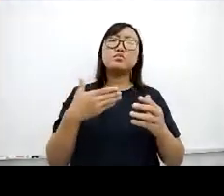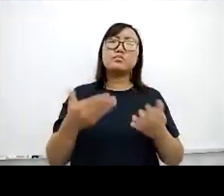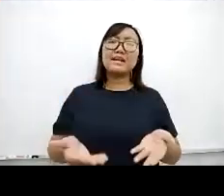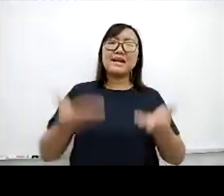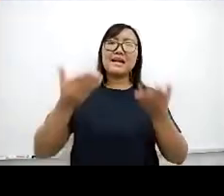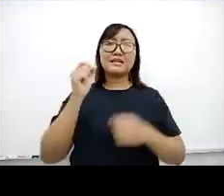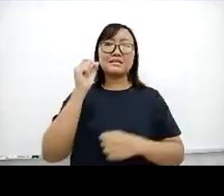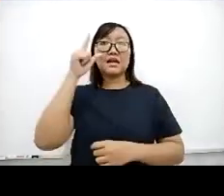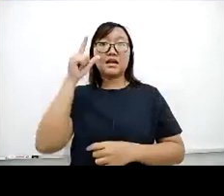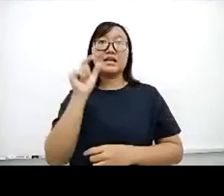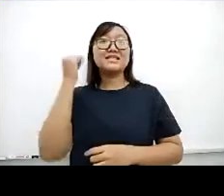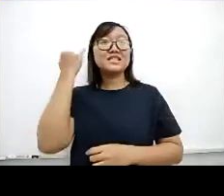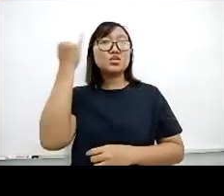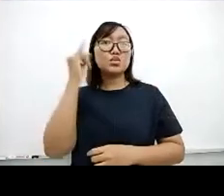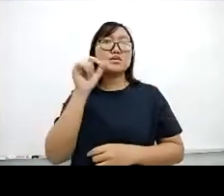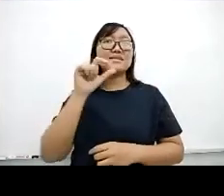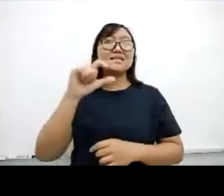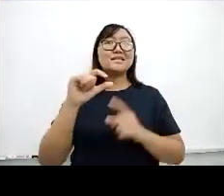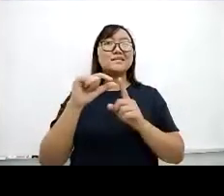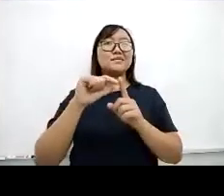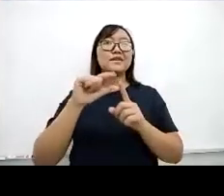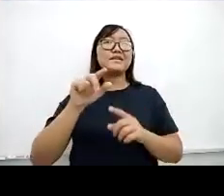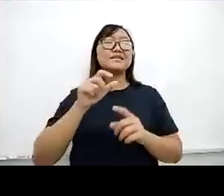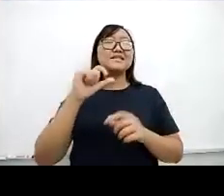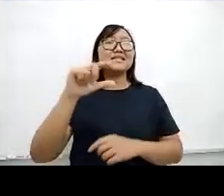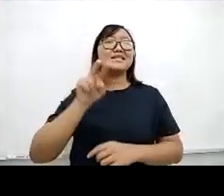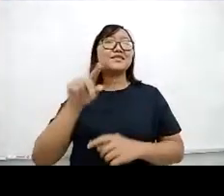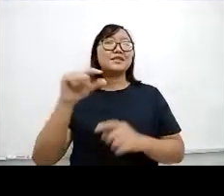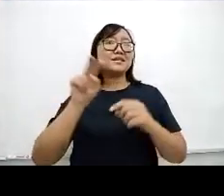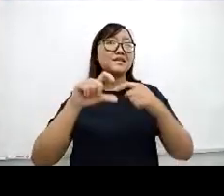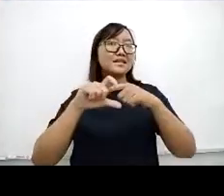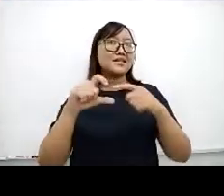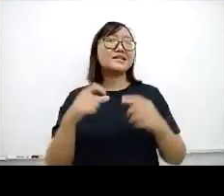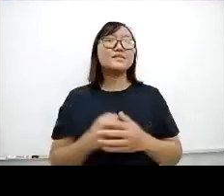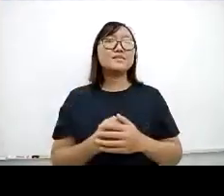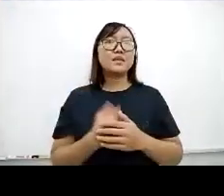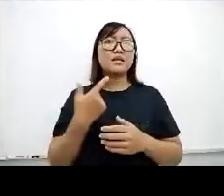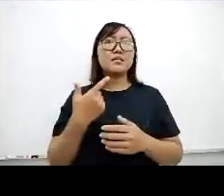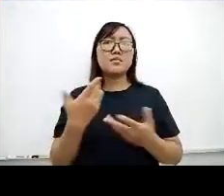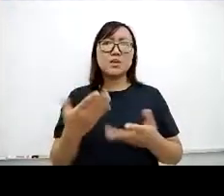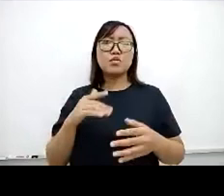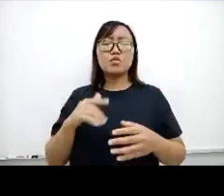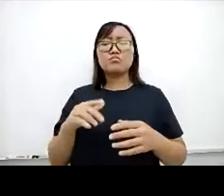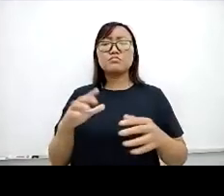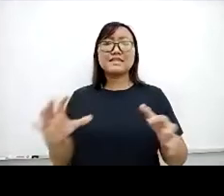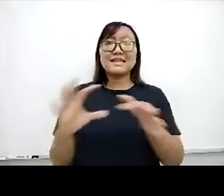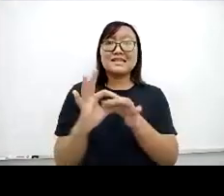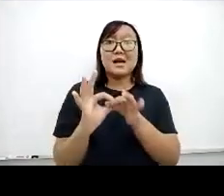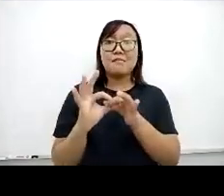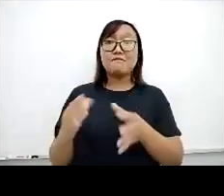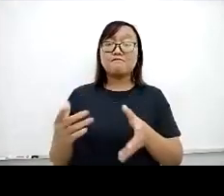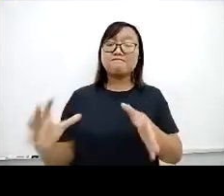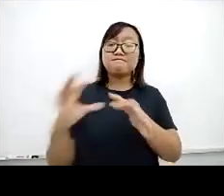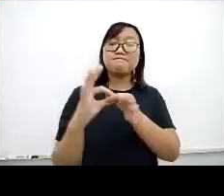utama dcv dan memfasilitasi peluang lebih lanjut untuk keterlibatan bersama selalu Aa seluruh pemangku kepentingan